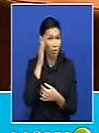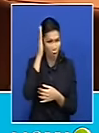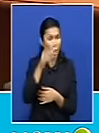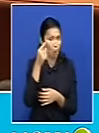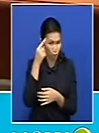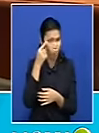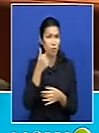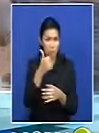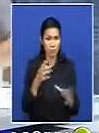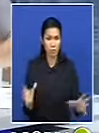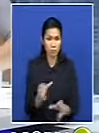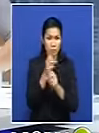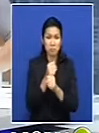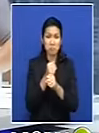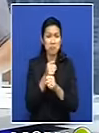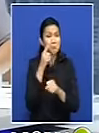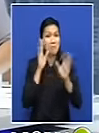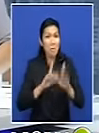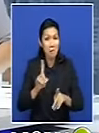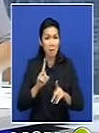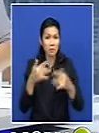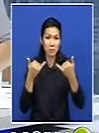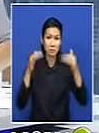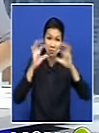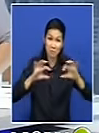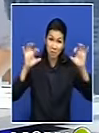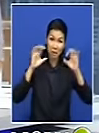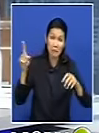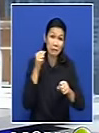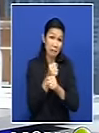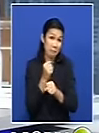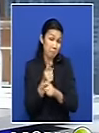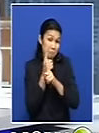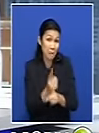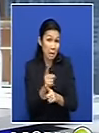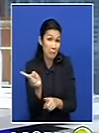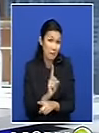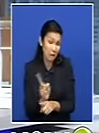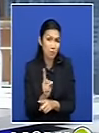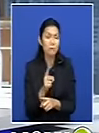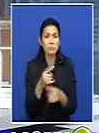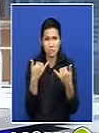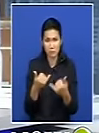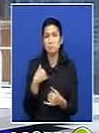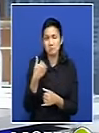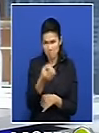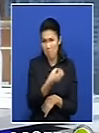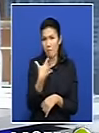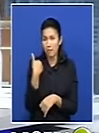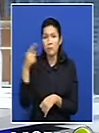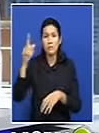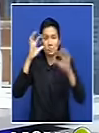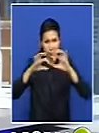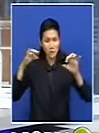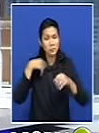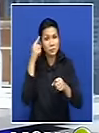ลจะเป็นยังไงนะฮะอยู่ที่รัฐบาลเองว่าจะทำตามหรือไม่เพราะว่าคุณดิษฐัตก็บอกว่ารัฐบาลจะปฏิบัติตาม